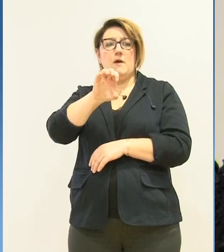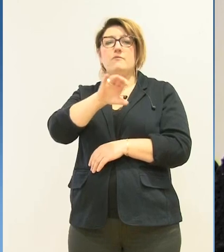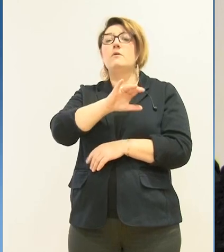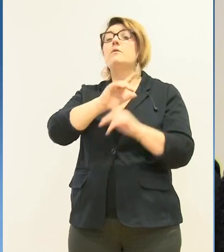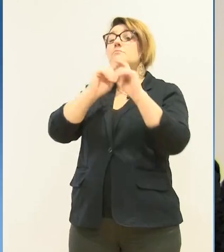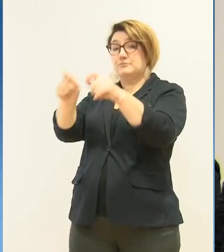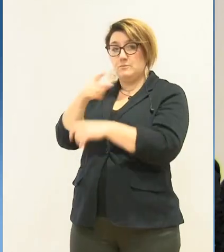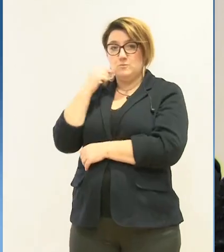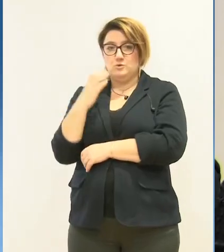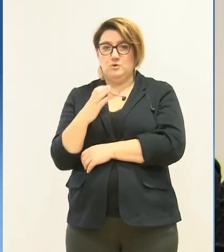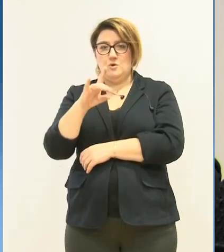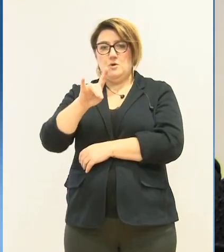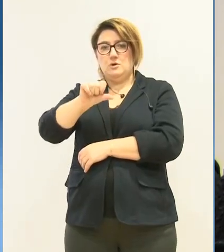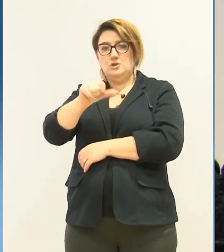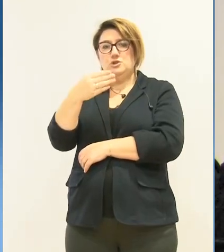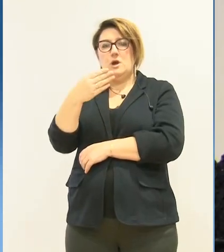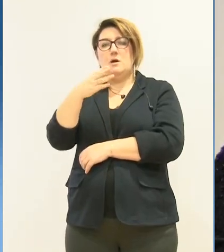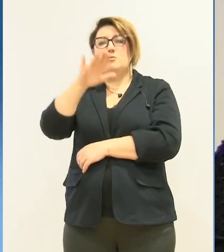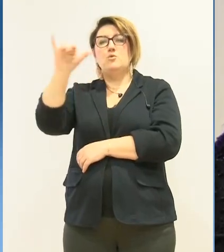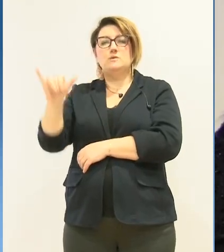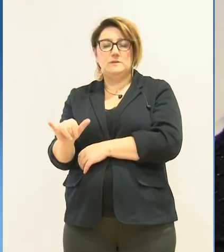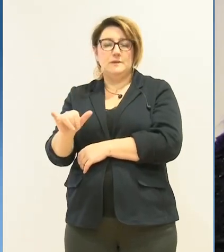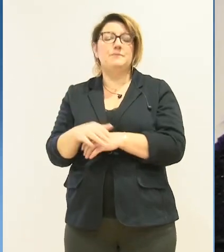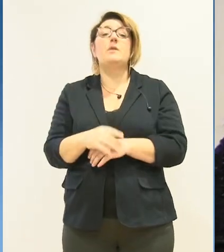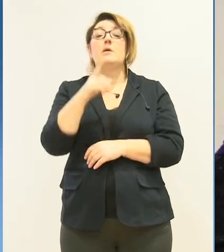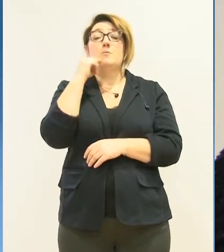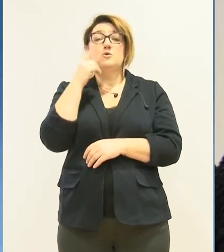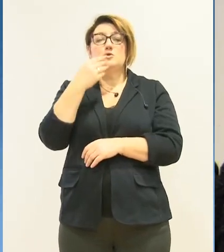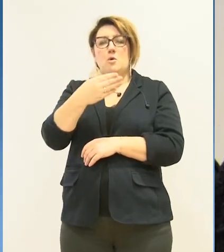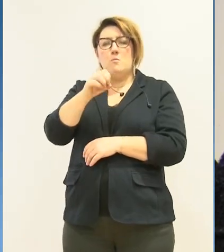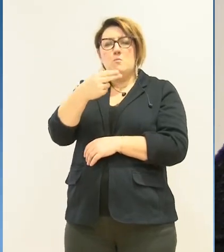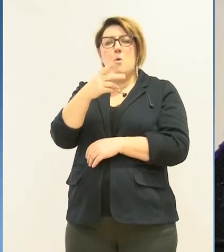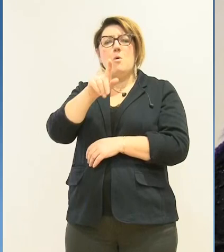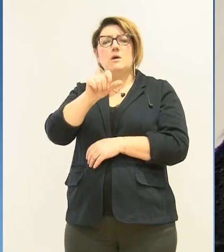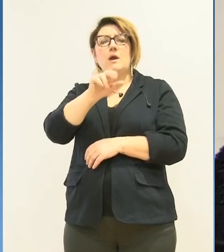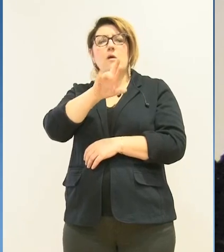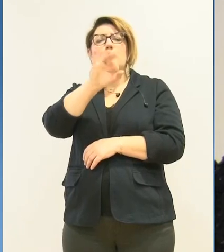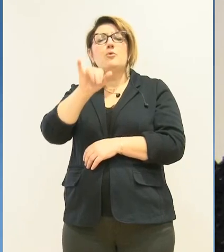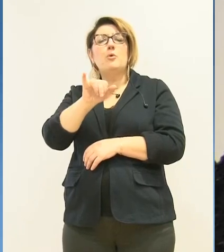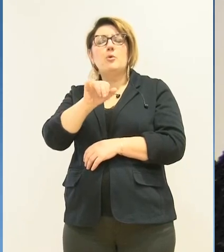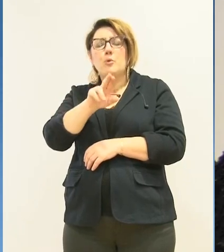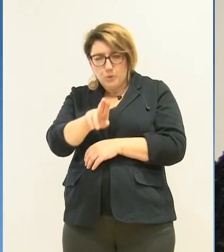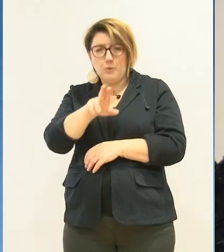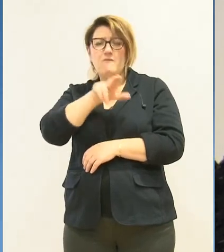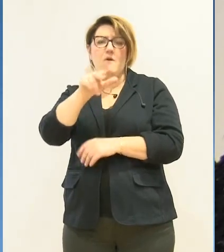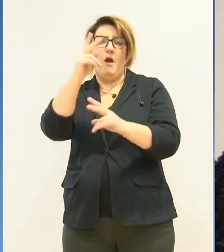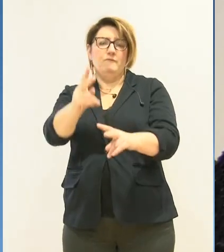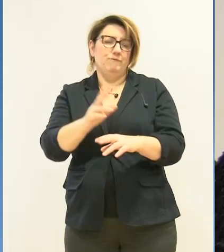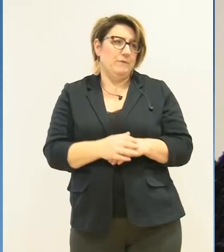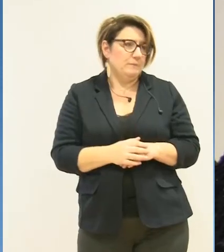il peut arriver anne-sophie olmos gérante sol devine sonia